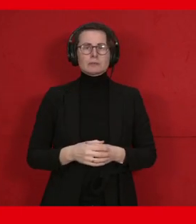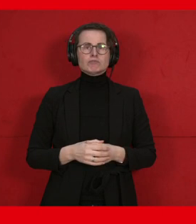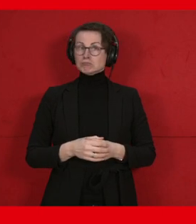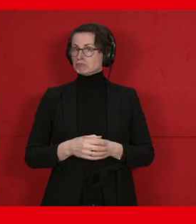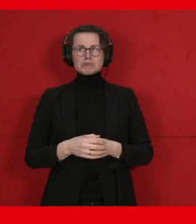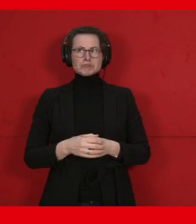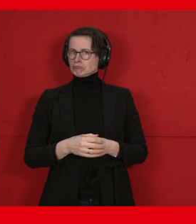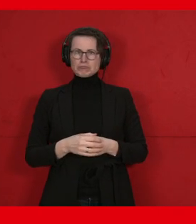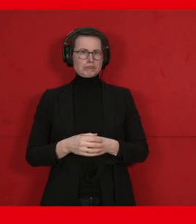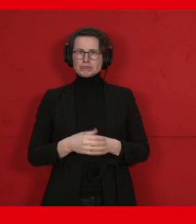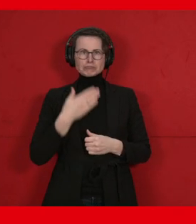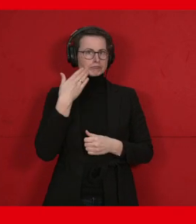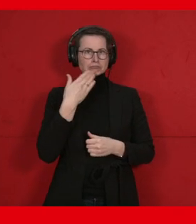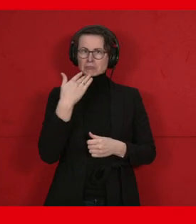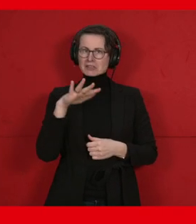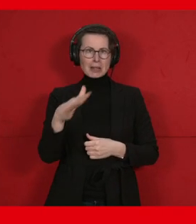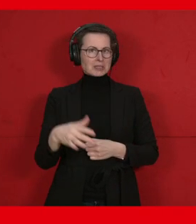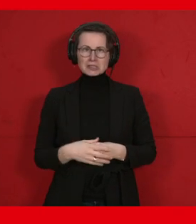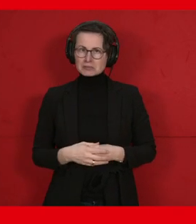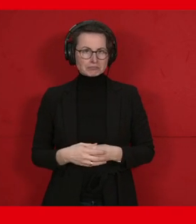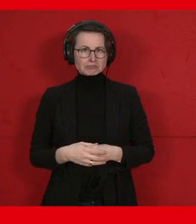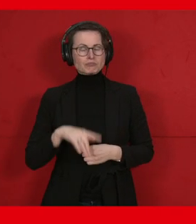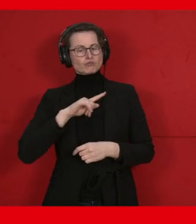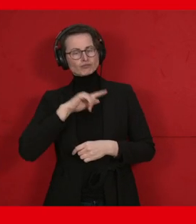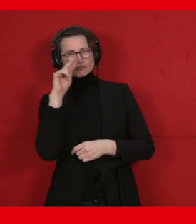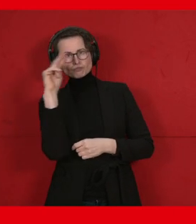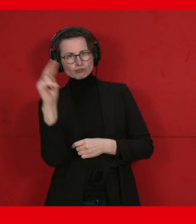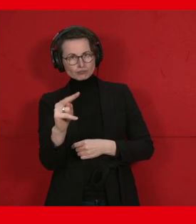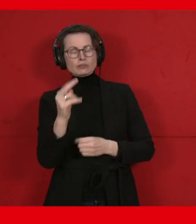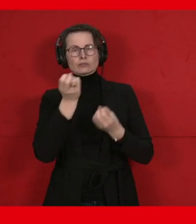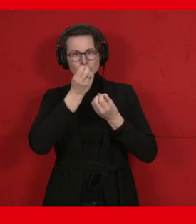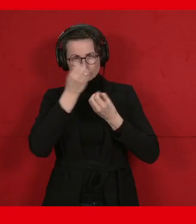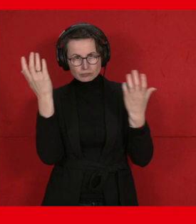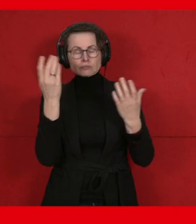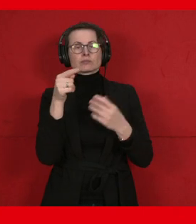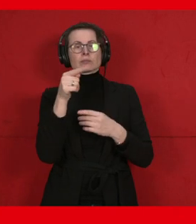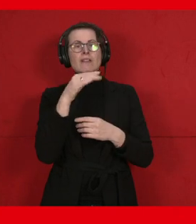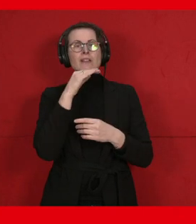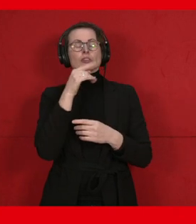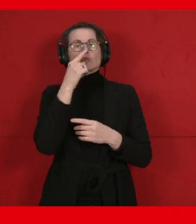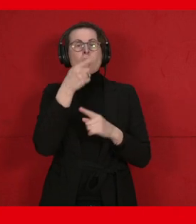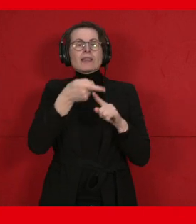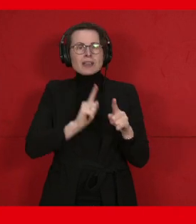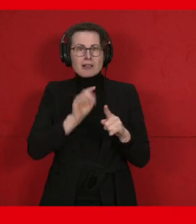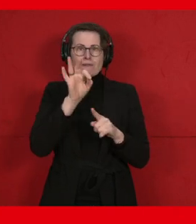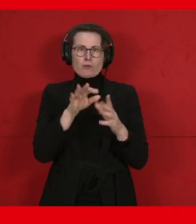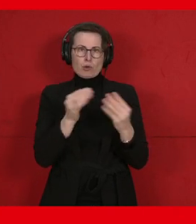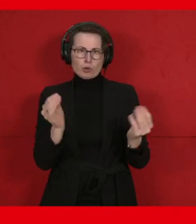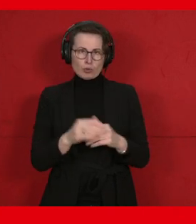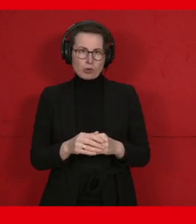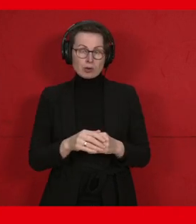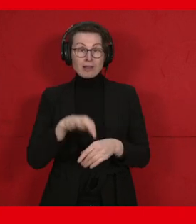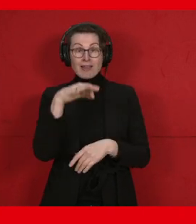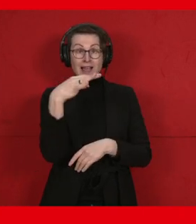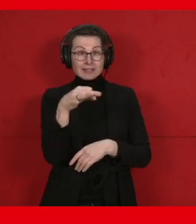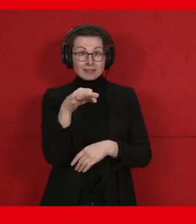Nee, da gibt es keine Skepsis, sondern aus unserer Sicht ist natürlich auch der Wasserstoff ein Teil der Lösung. Es wird nicht